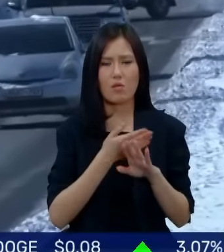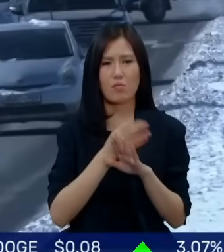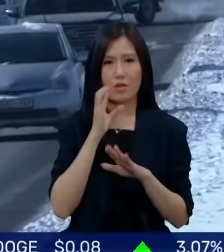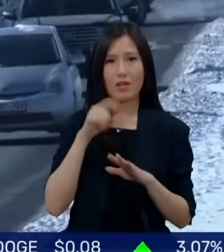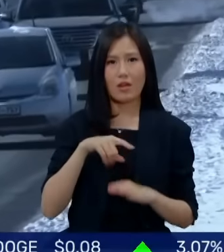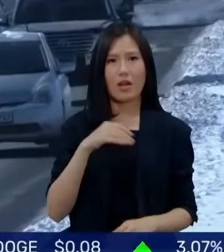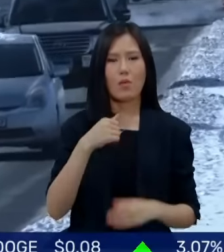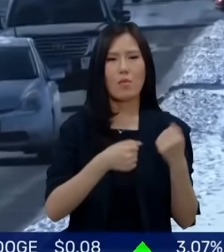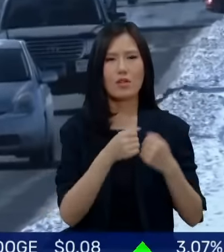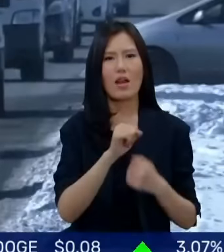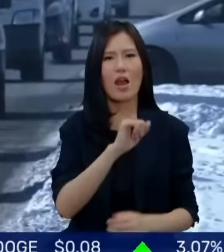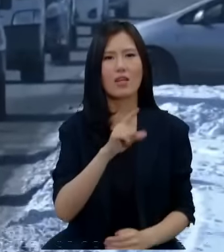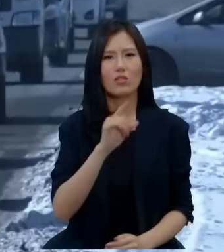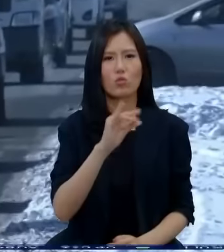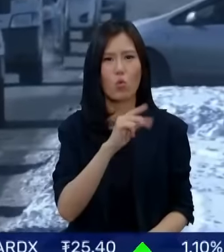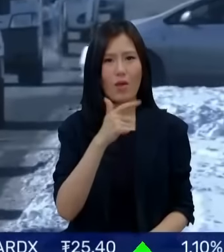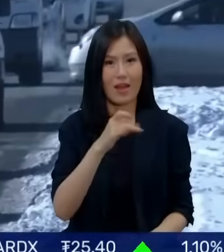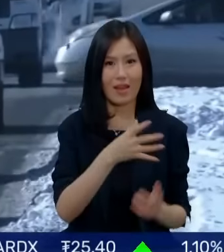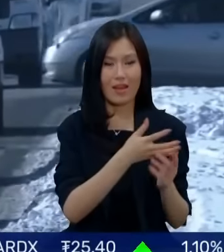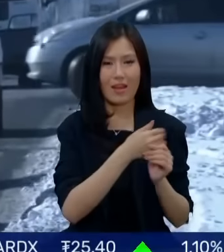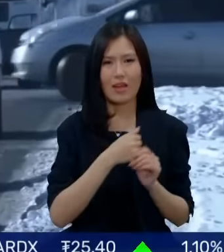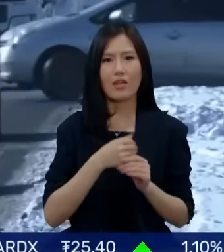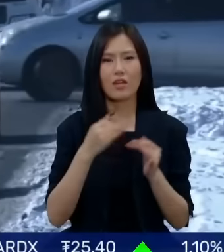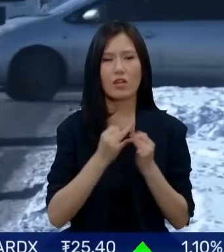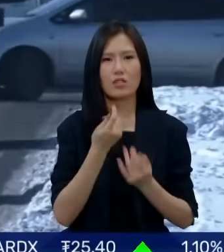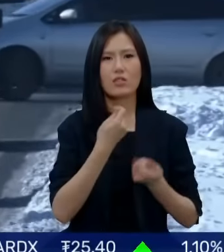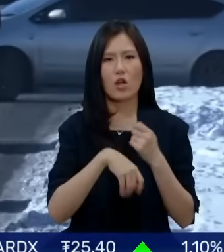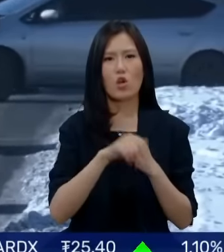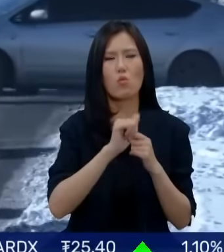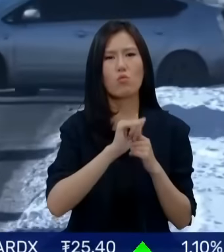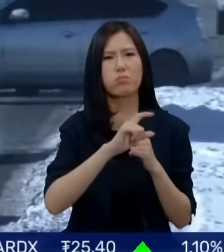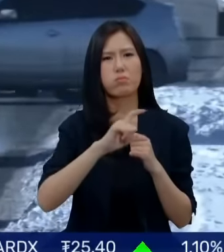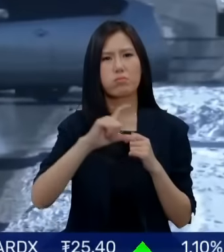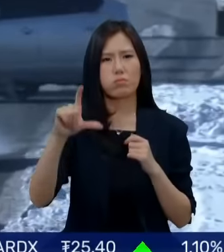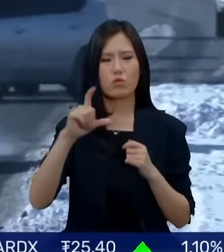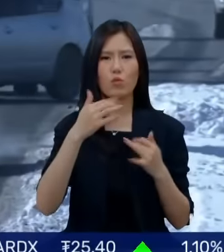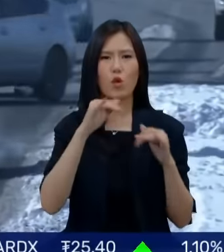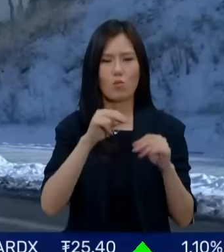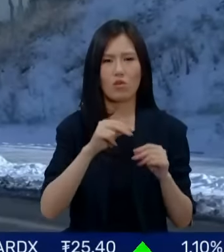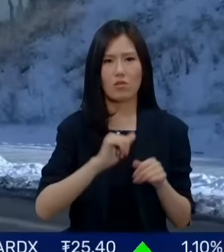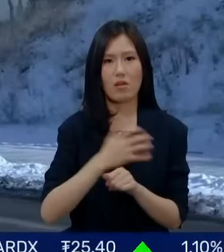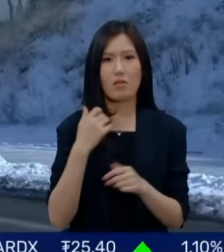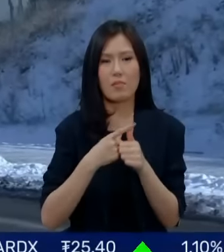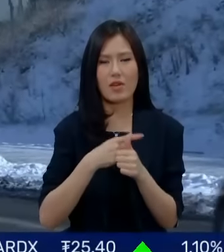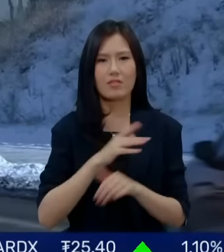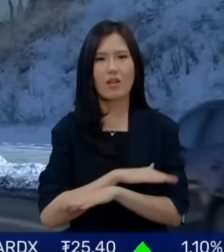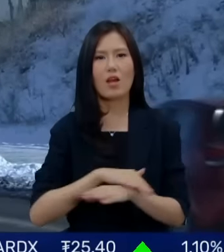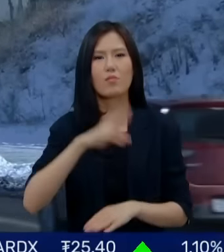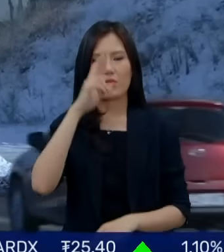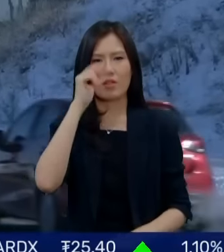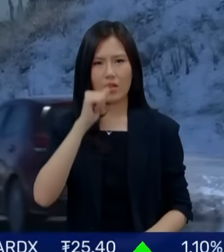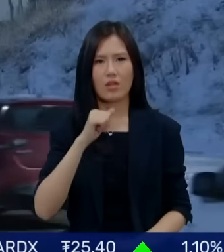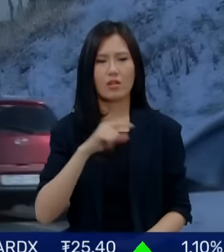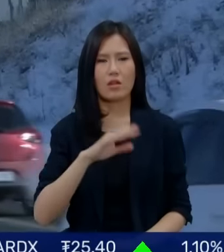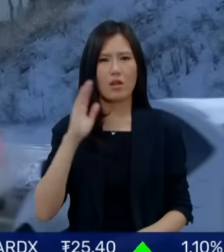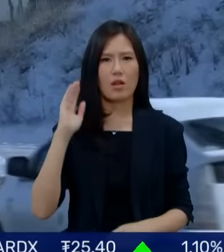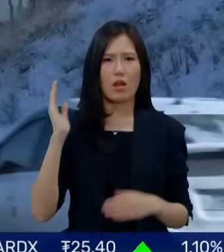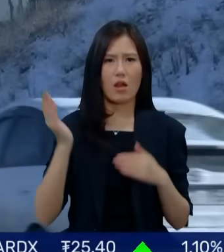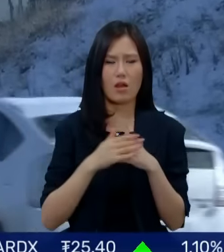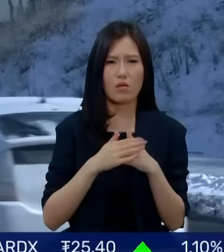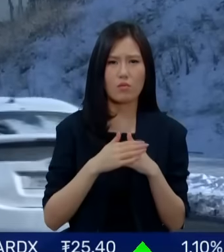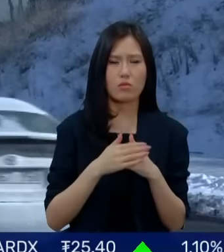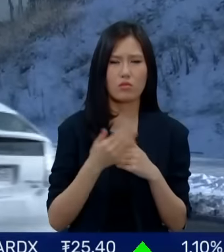Азийн гих тодтголтой улсын дугаарыг цахим дуудлага худалдаанд оруулах зөвлөмжийг зам тээврийн яамд өгчвэйсэн. За авлигын нөхцөл байд шалтгаан бүрдүүлсэн